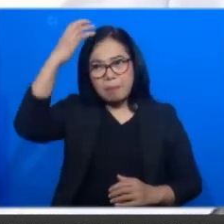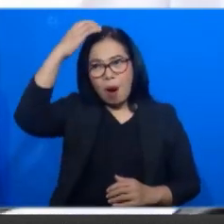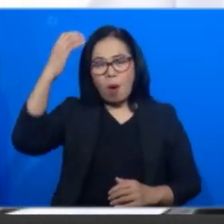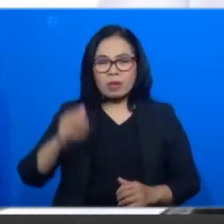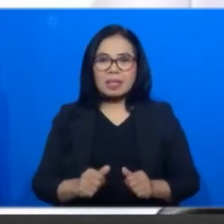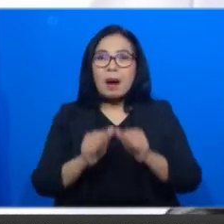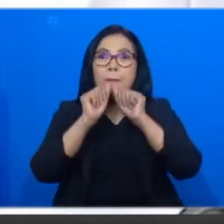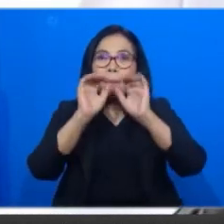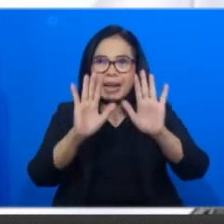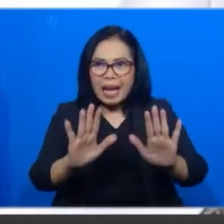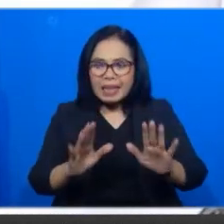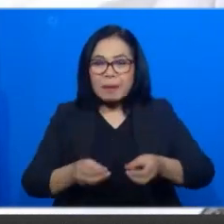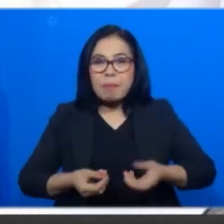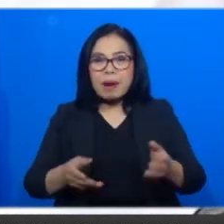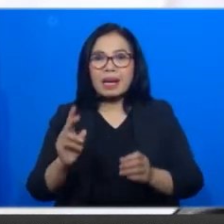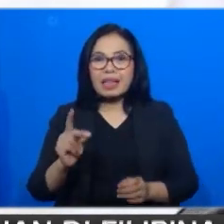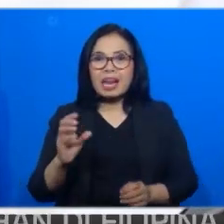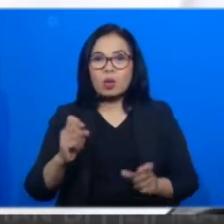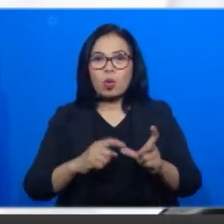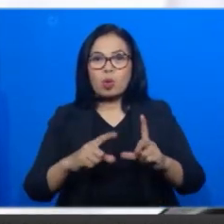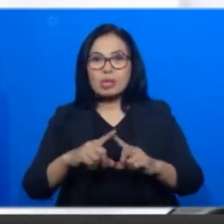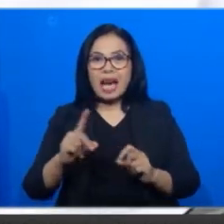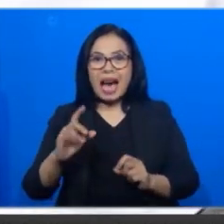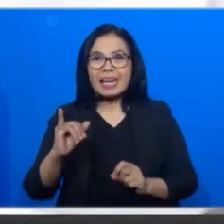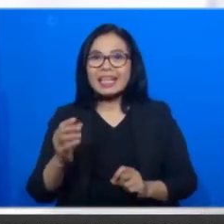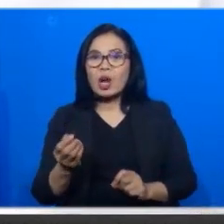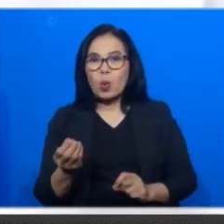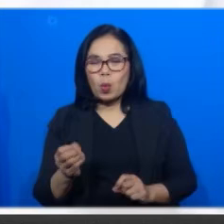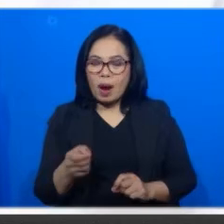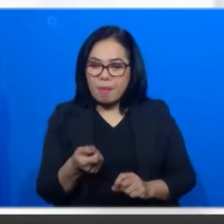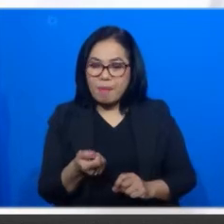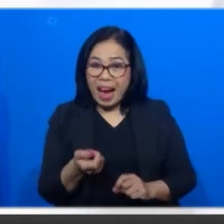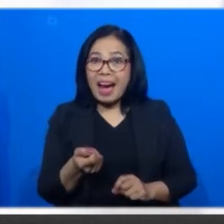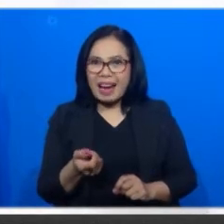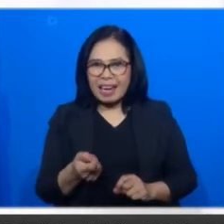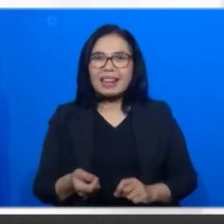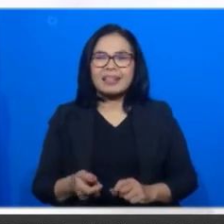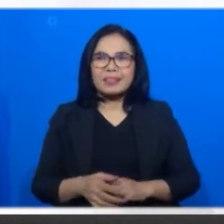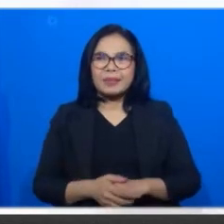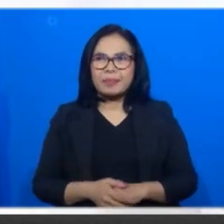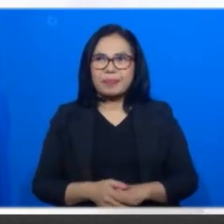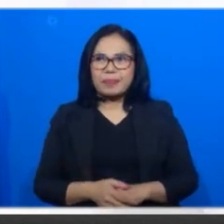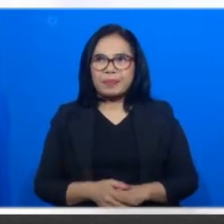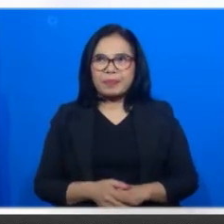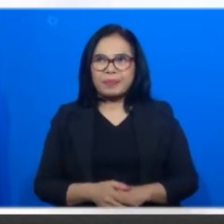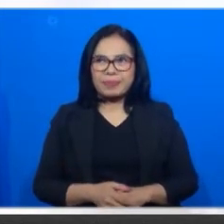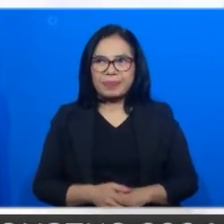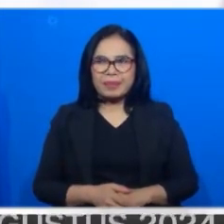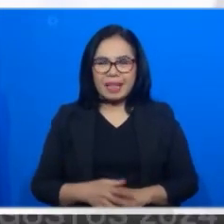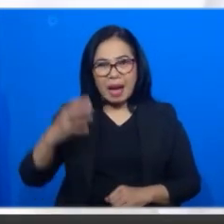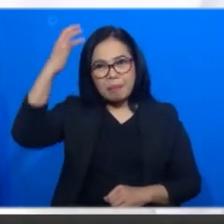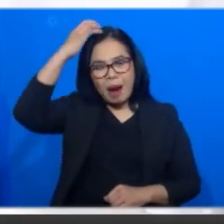membagikan Rosario kepada ku di bandara setelah meninggalkan Indonesia Paus Fransiskus akan melanjutkan perjalanan